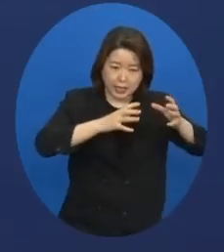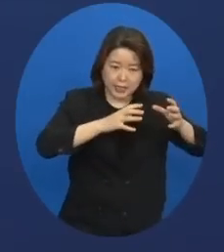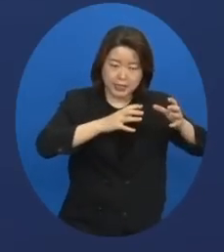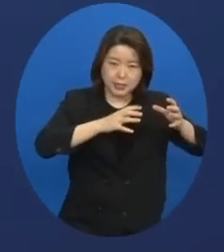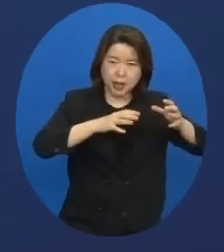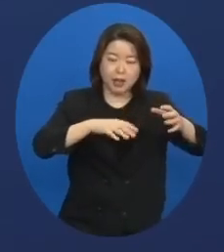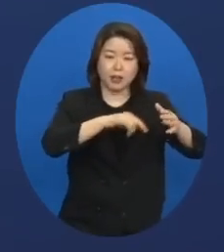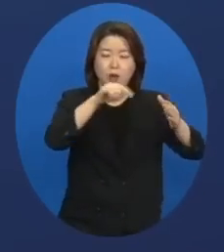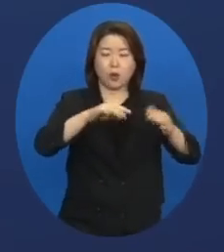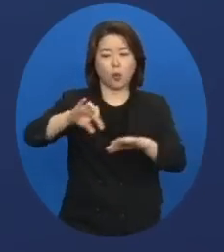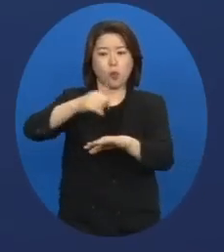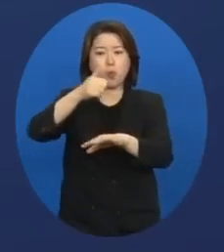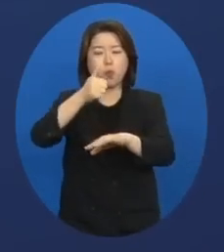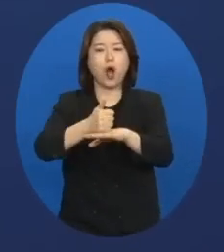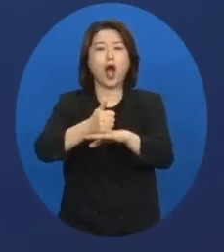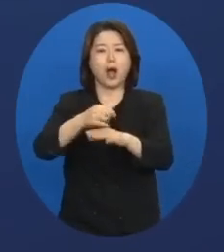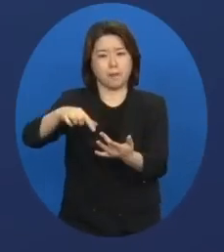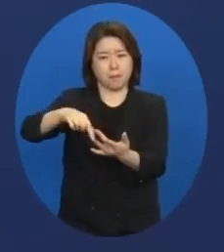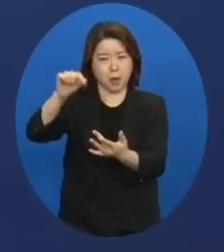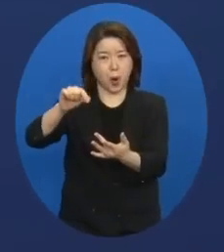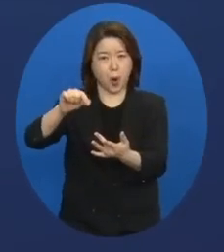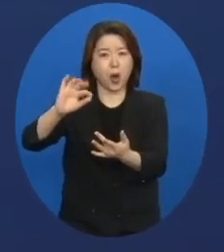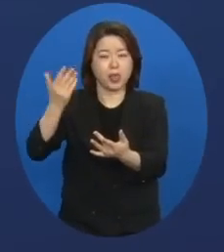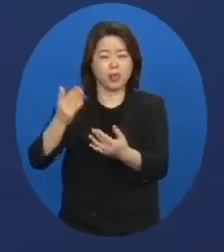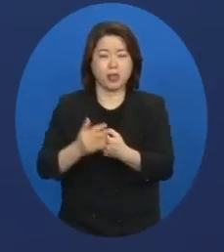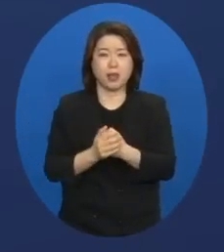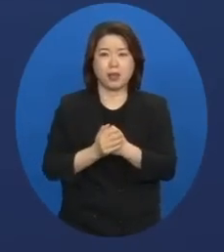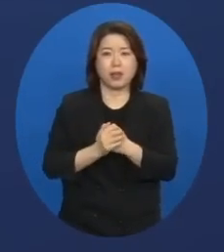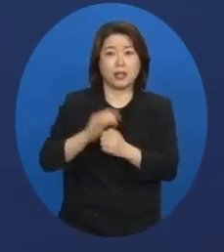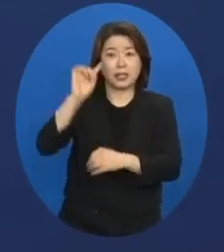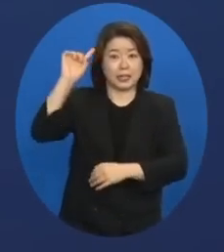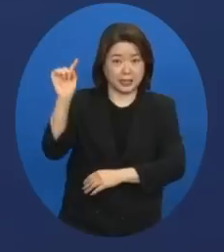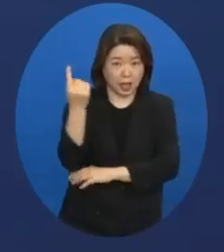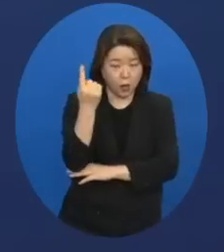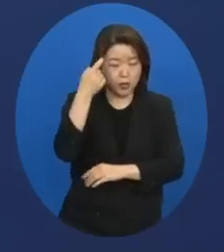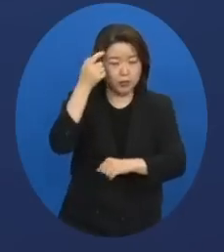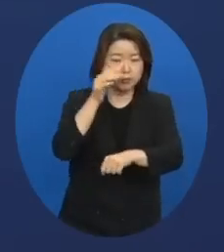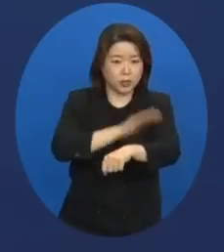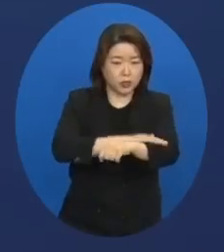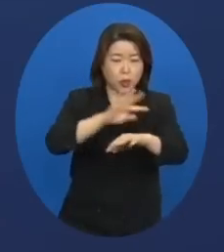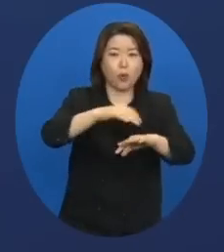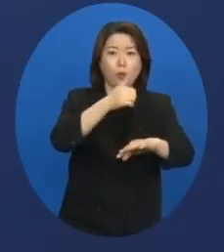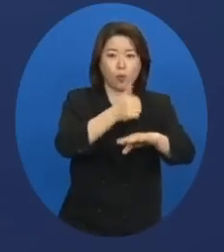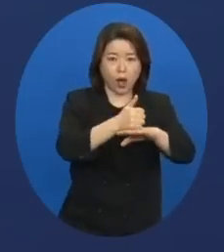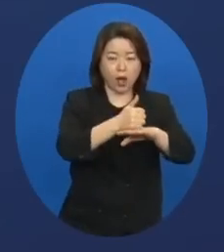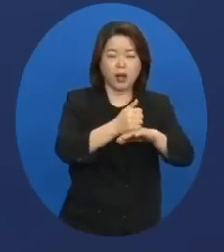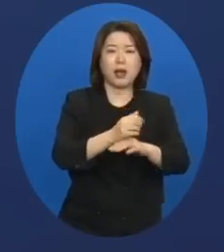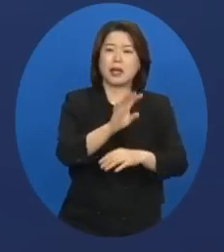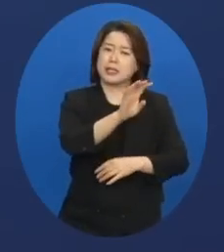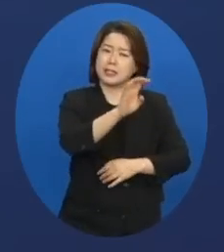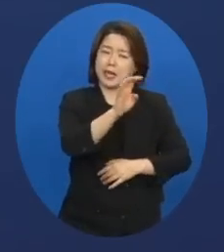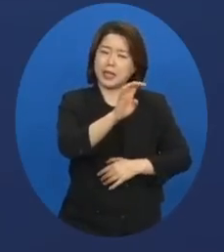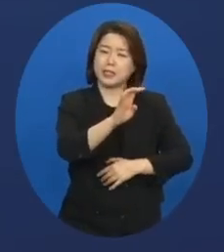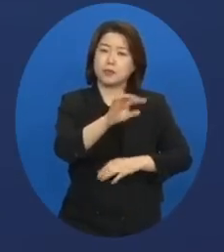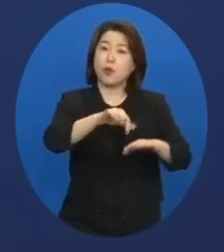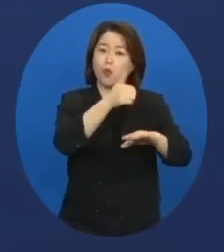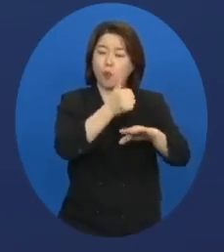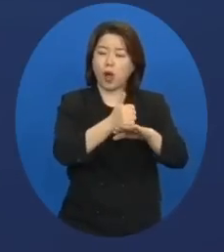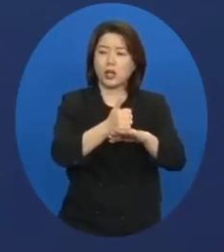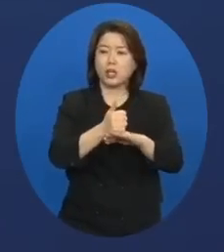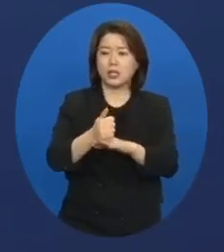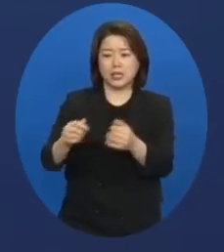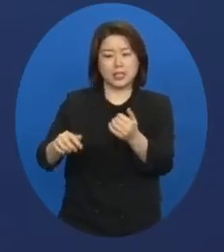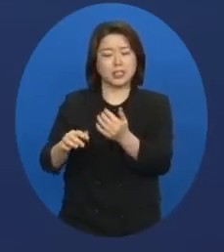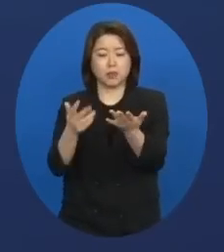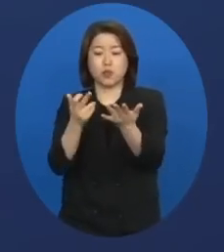됩니다. 다윗과 솔로몬을 비롯해서 40명의 왕이 유다 지파에서 나옵니다. 그 유다 지파가